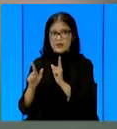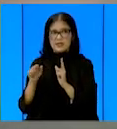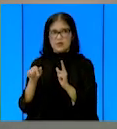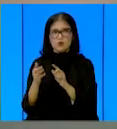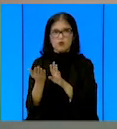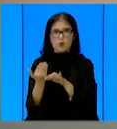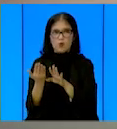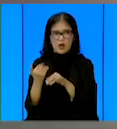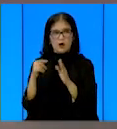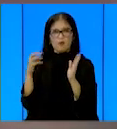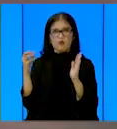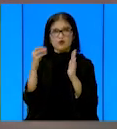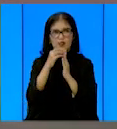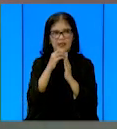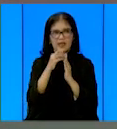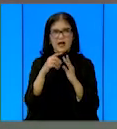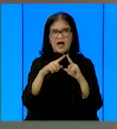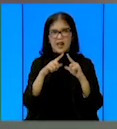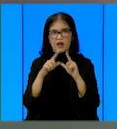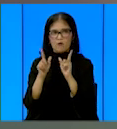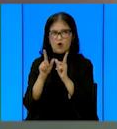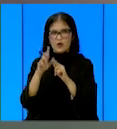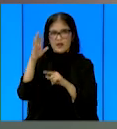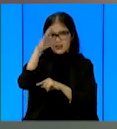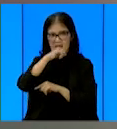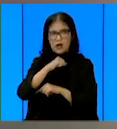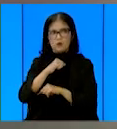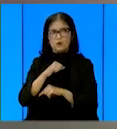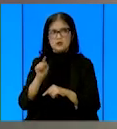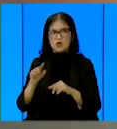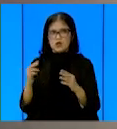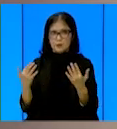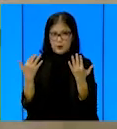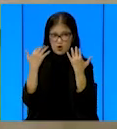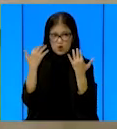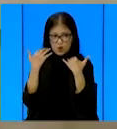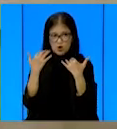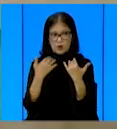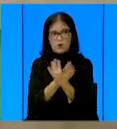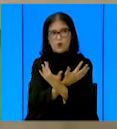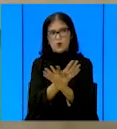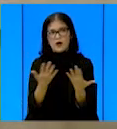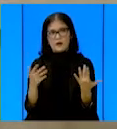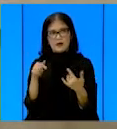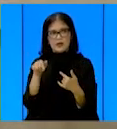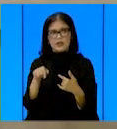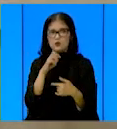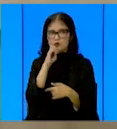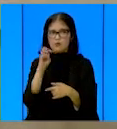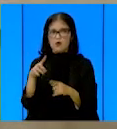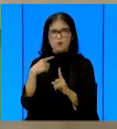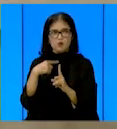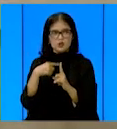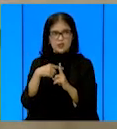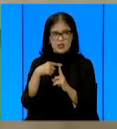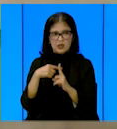sendiri. Dan alhamdulillah dapat respon yang positif dari netizen gitu, dari masyarakat, dan bahkan yang komentar itu bukan hanya